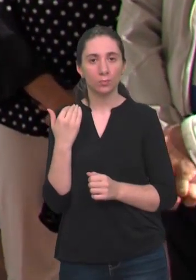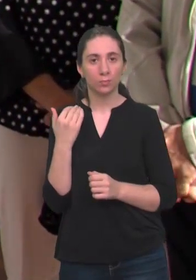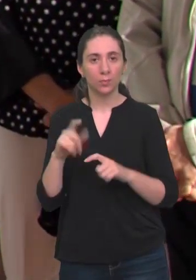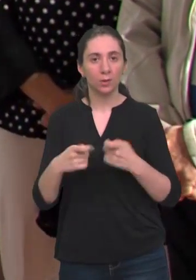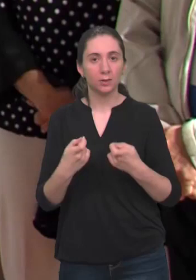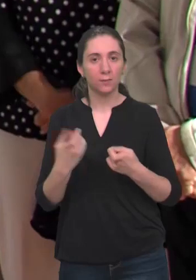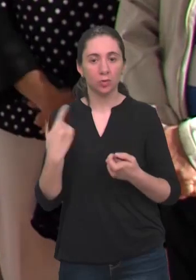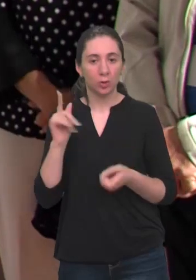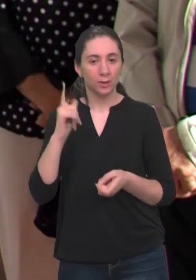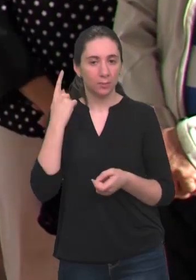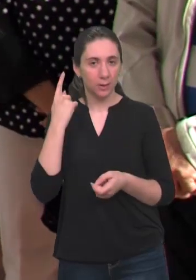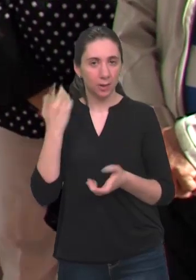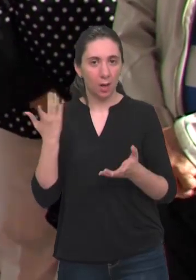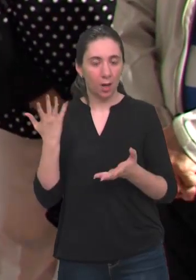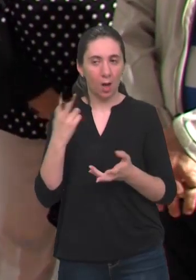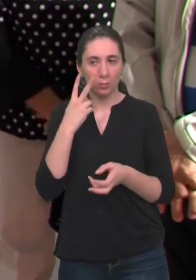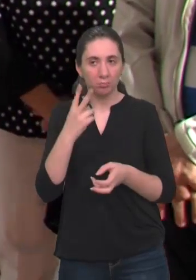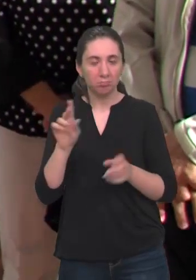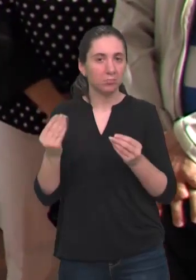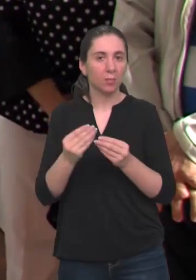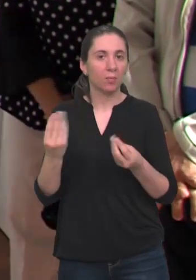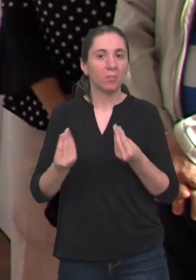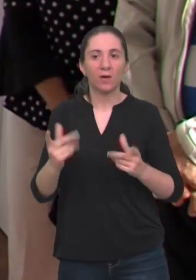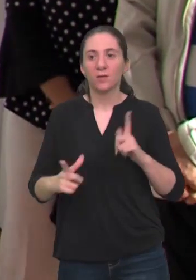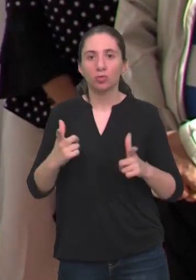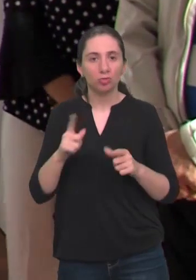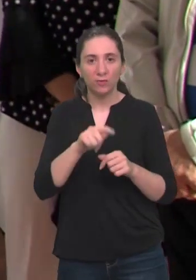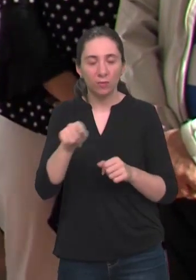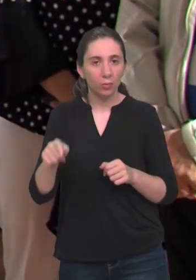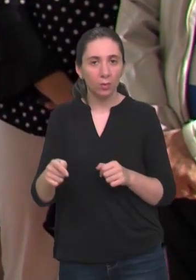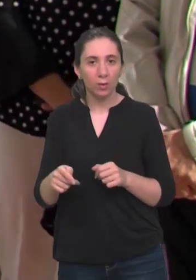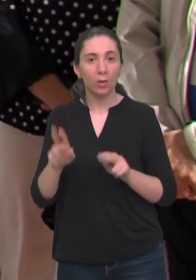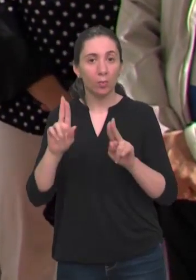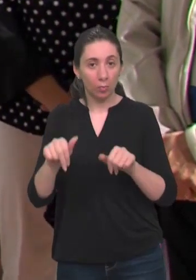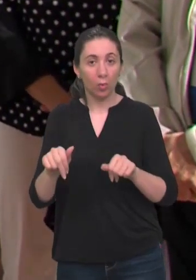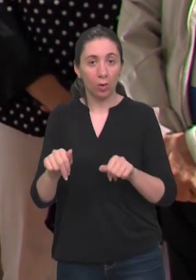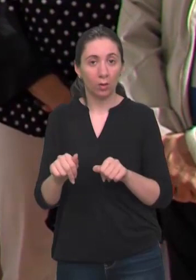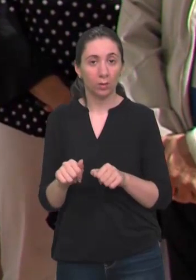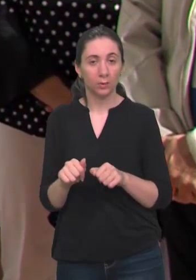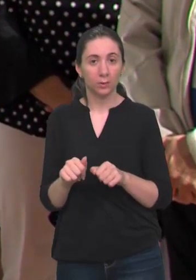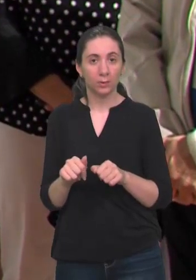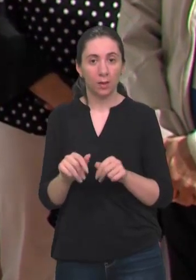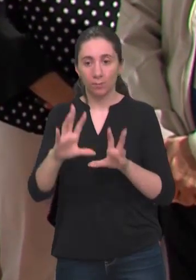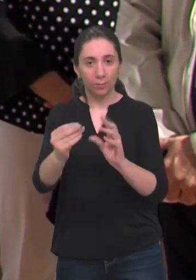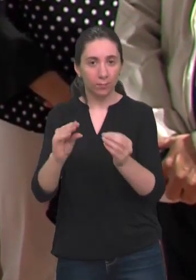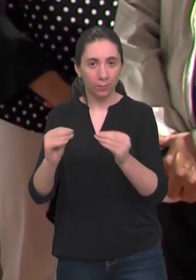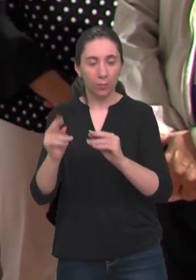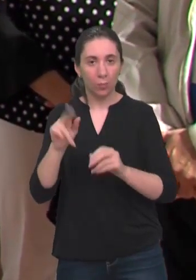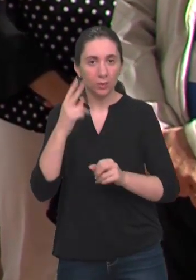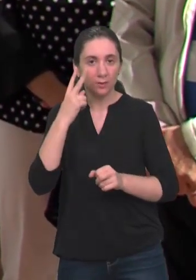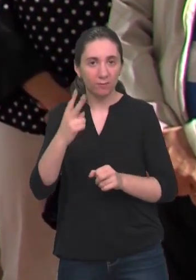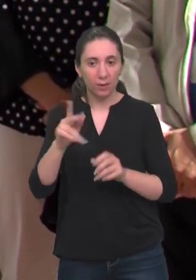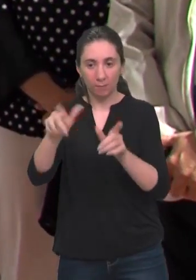stvari za koje nisam znala kako izgledaju neke životinje, na primjer, mogla sam razaznati, mogla sam vidjeti